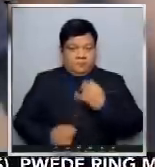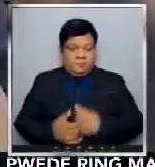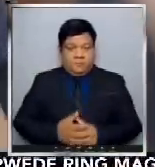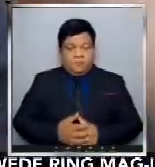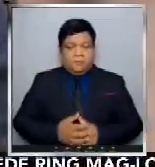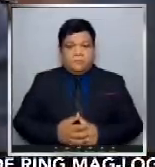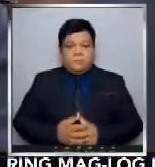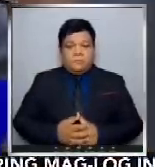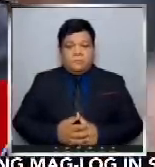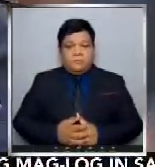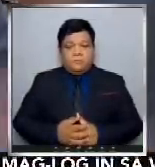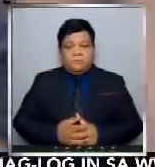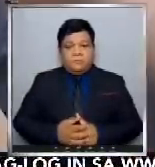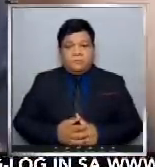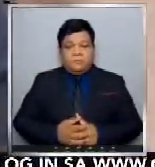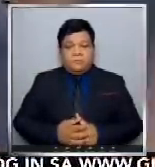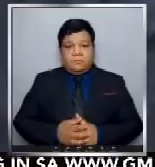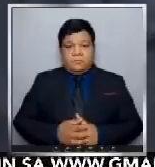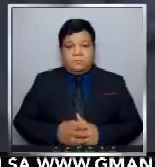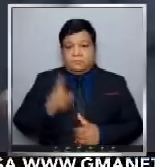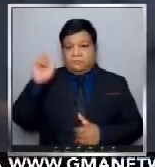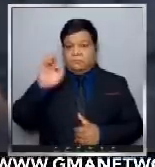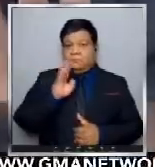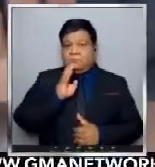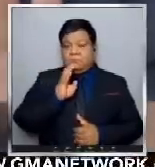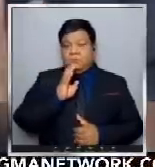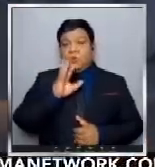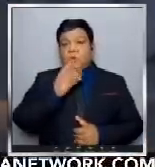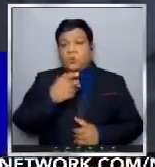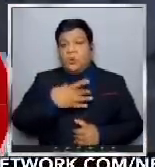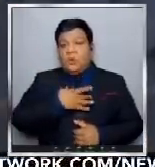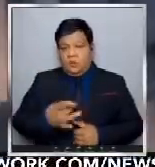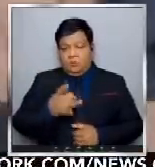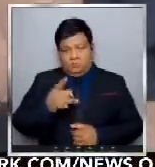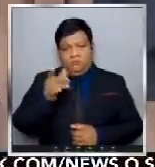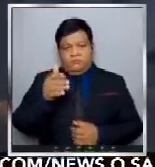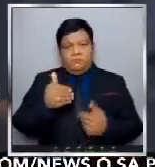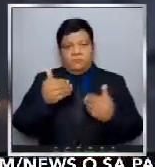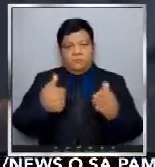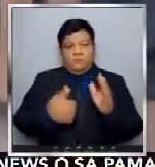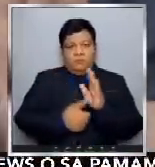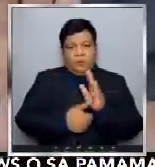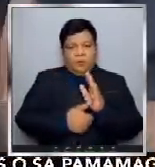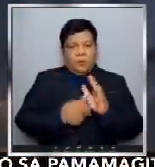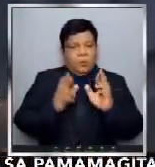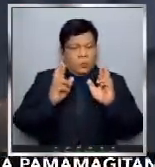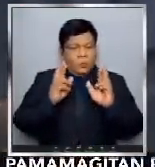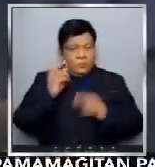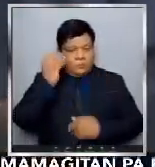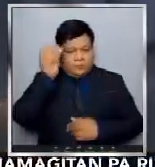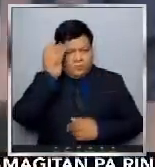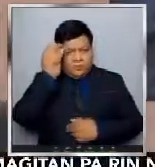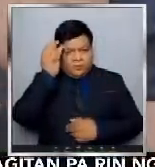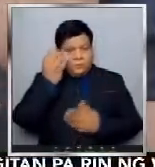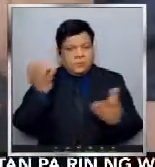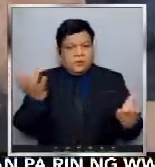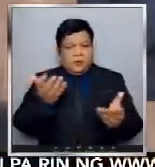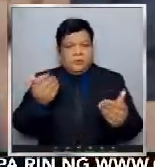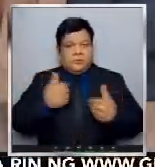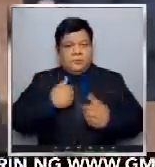Kung sino ang gusto niyo, yun ang iboto niyo. Sana pag-isipan niyo lang saan kayo makikinabang,